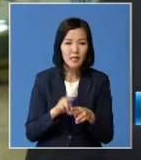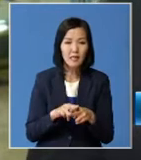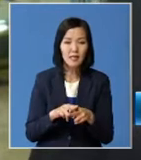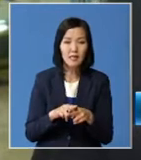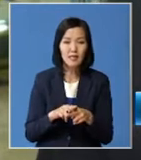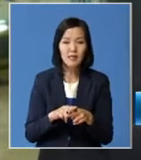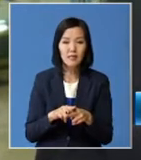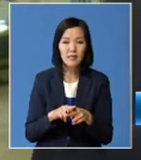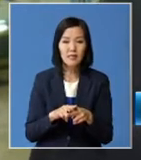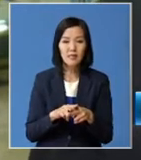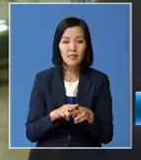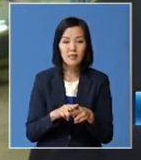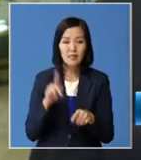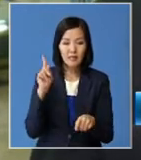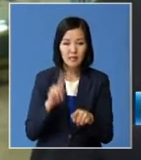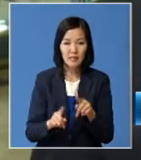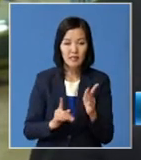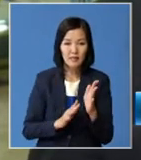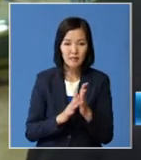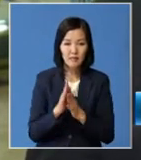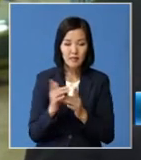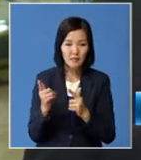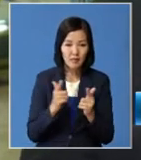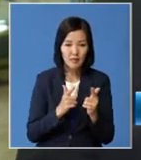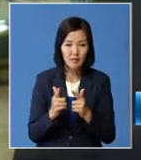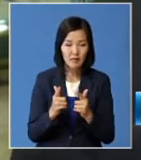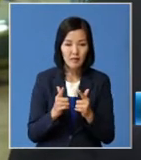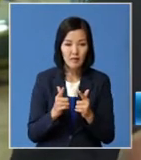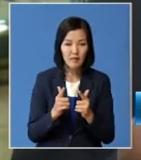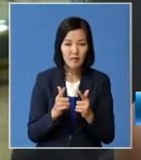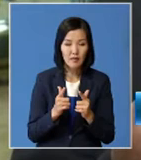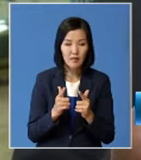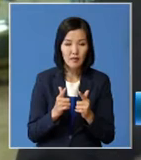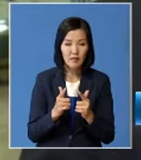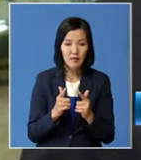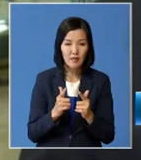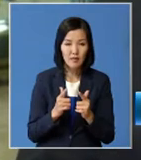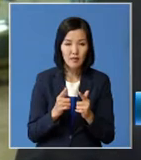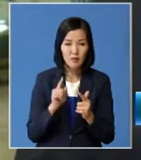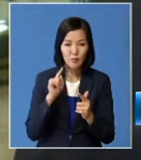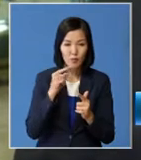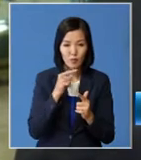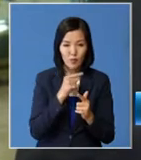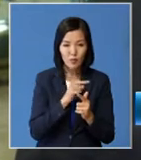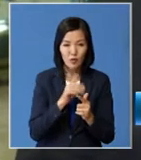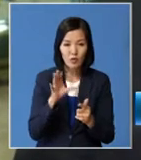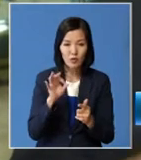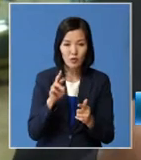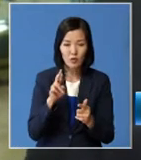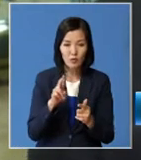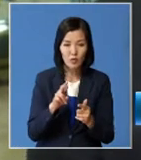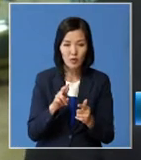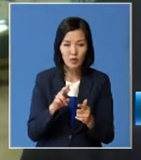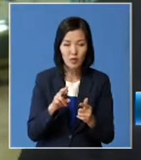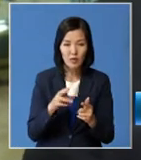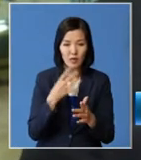мынау кеш пісетін дақылдарын айтамыз, мынау бұршақ тұқымда соя, болмаса